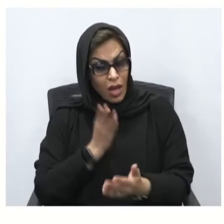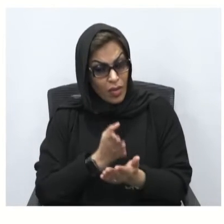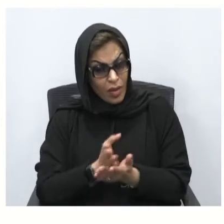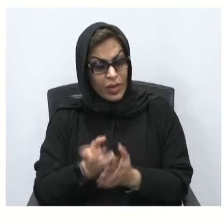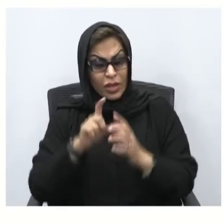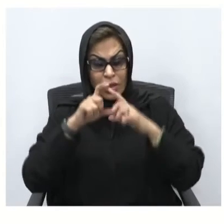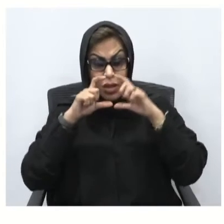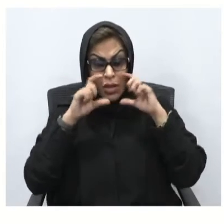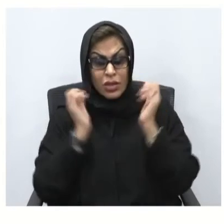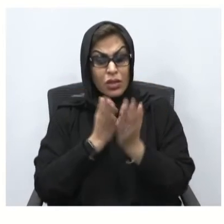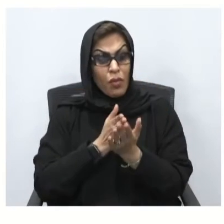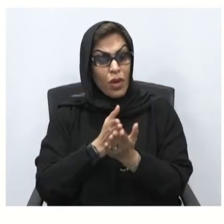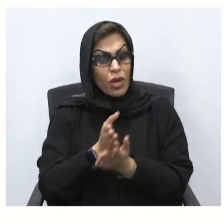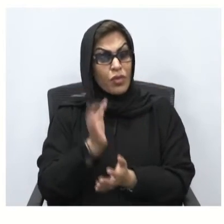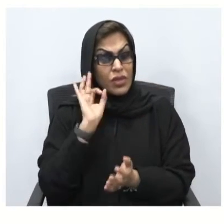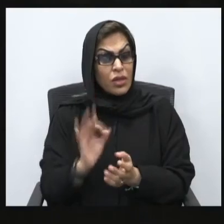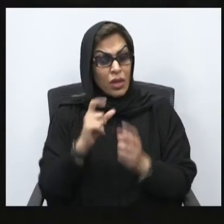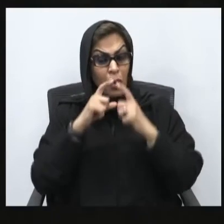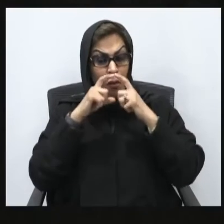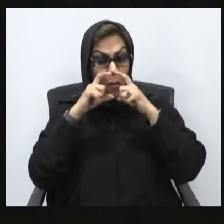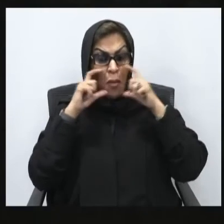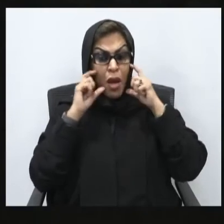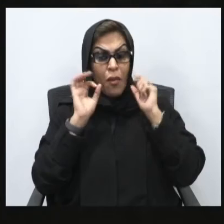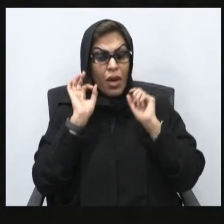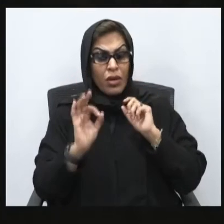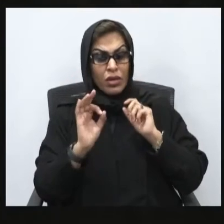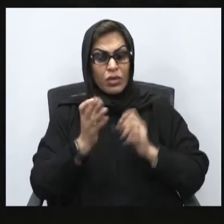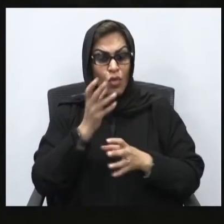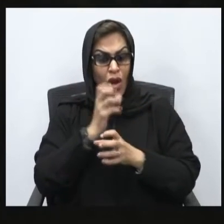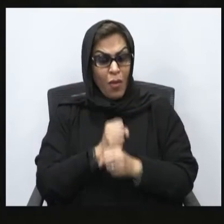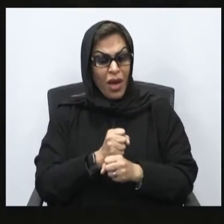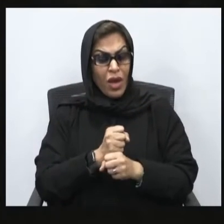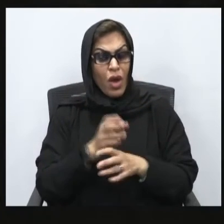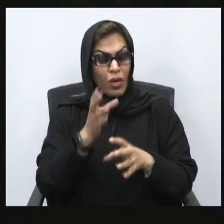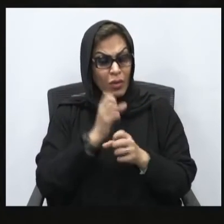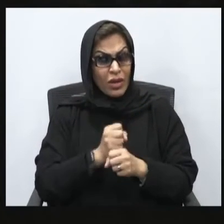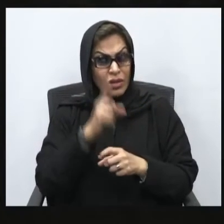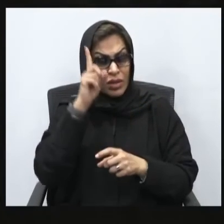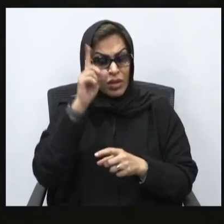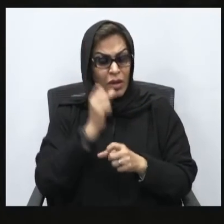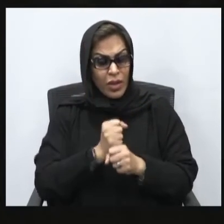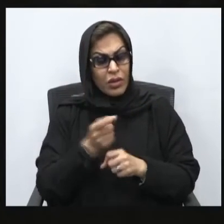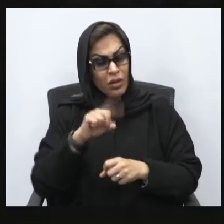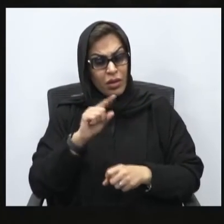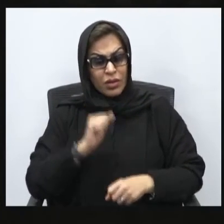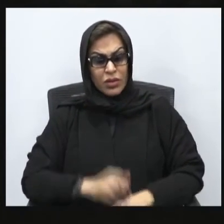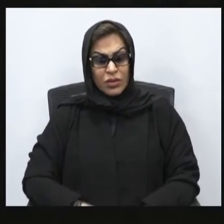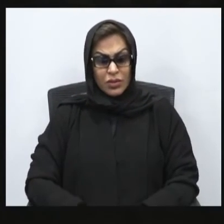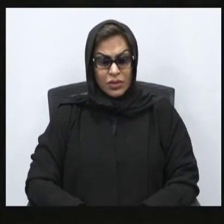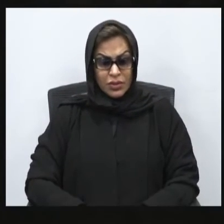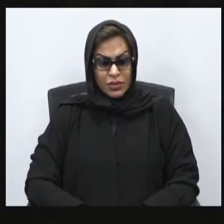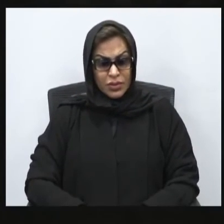التزام بال الكمامه لانها حمايه لنا بعد الله باذن الله